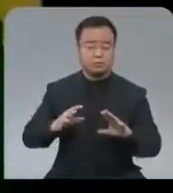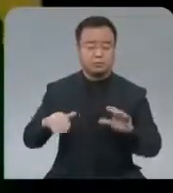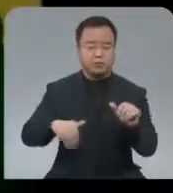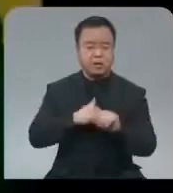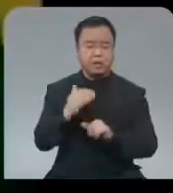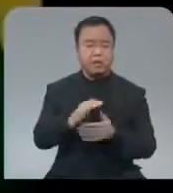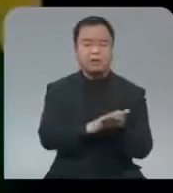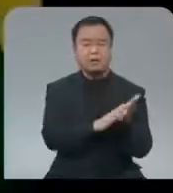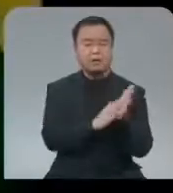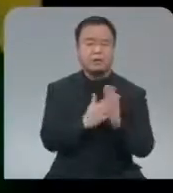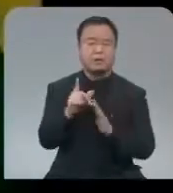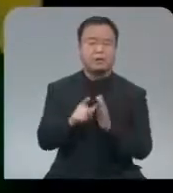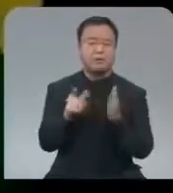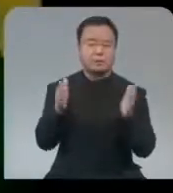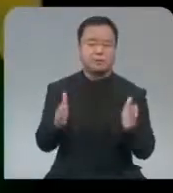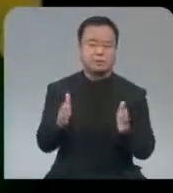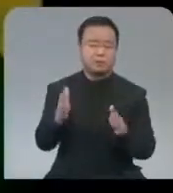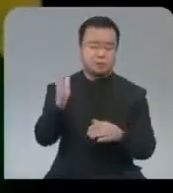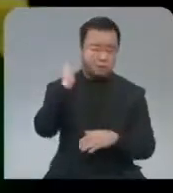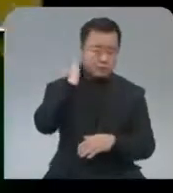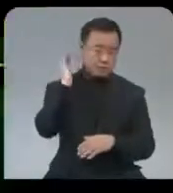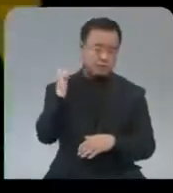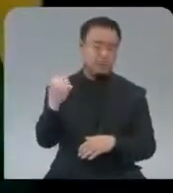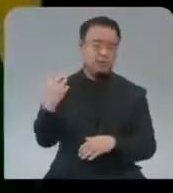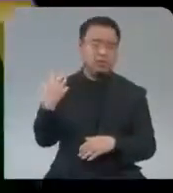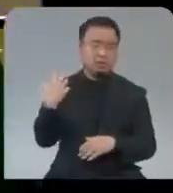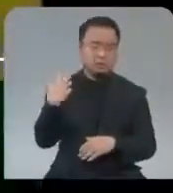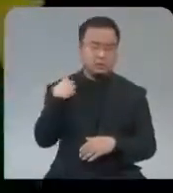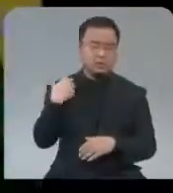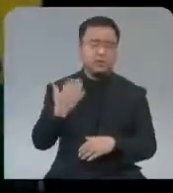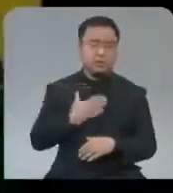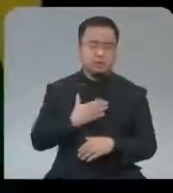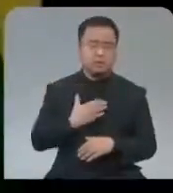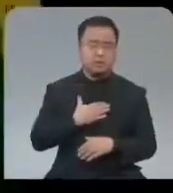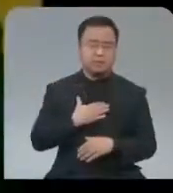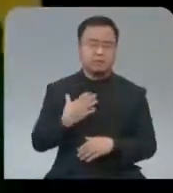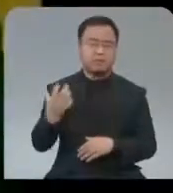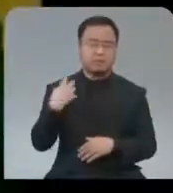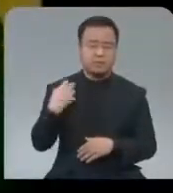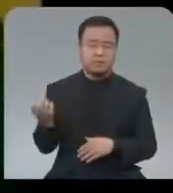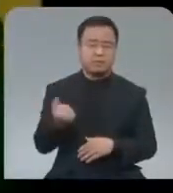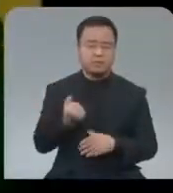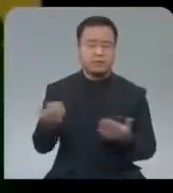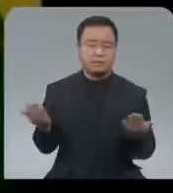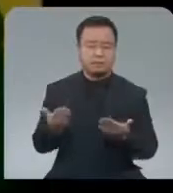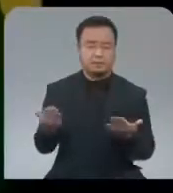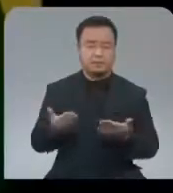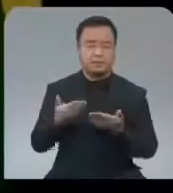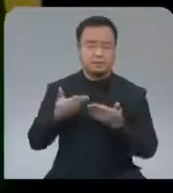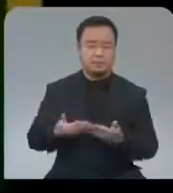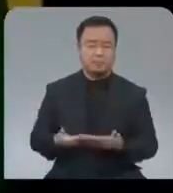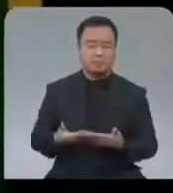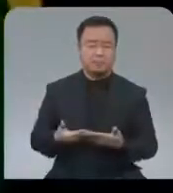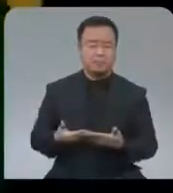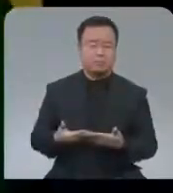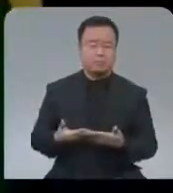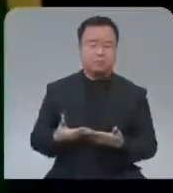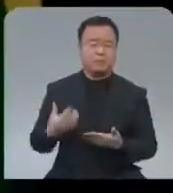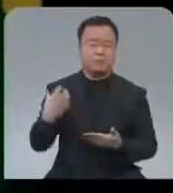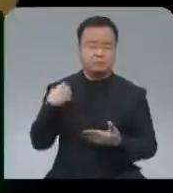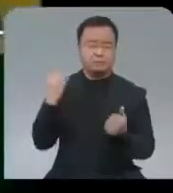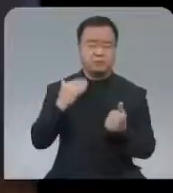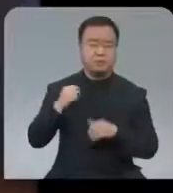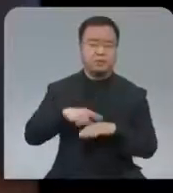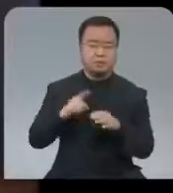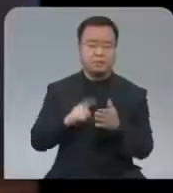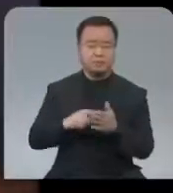开始打压充满民主化热情的首尔之春，并向光州投入空降部队，血腥镇压了518